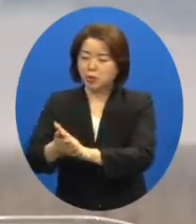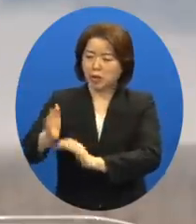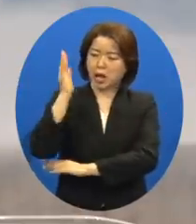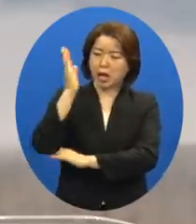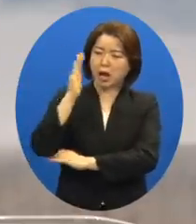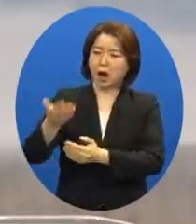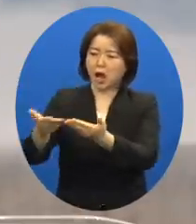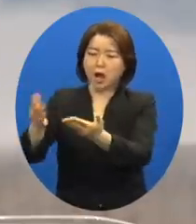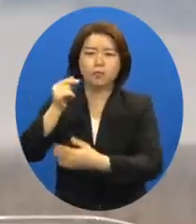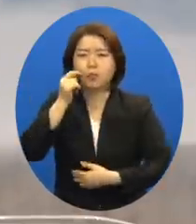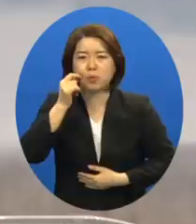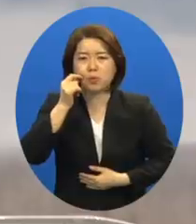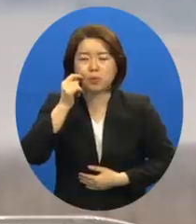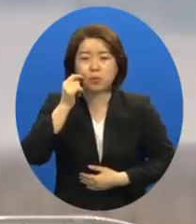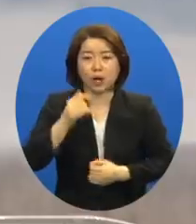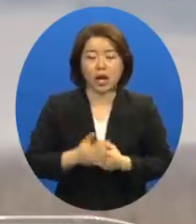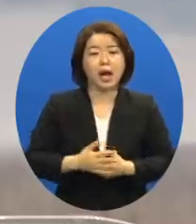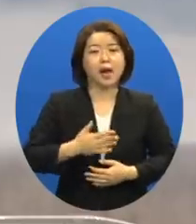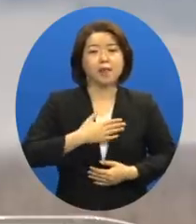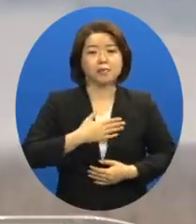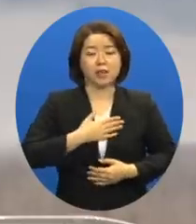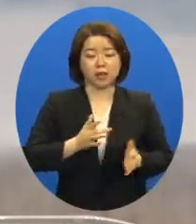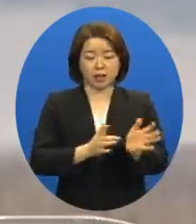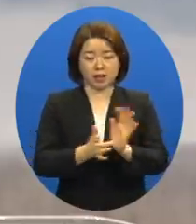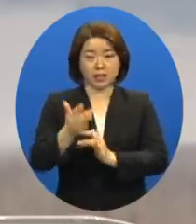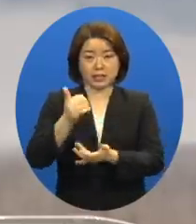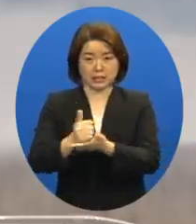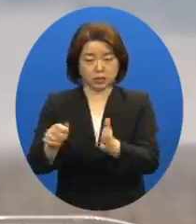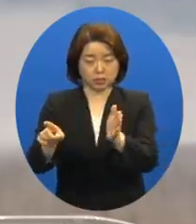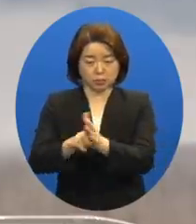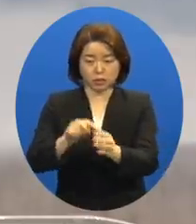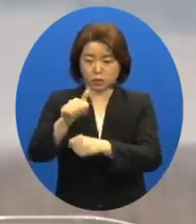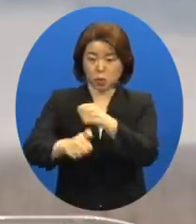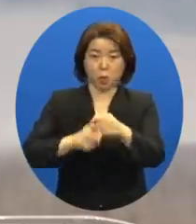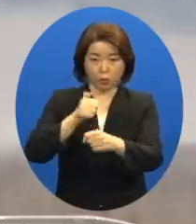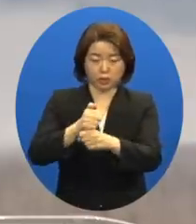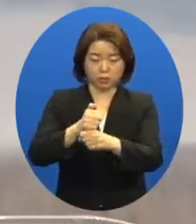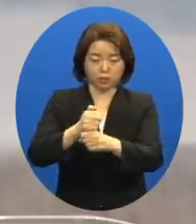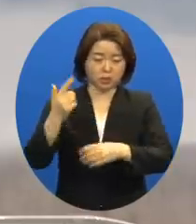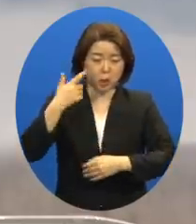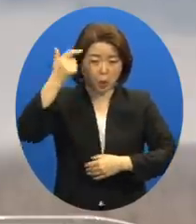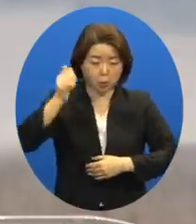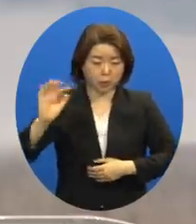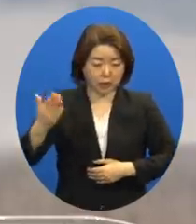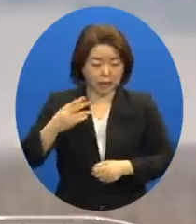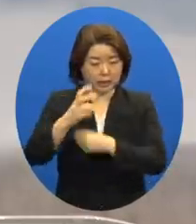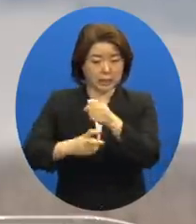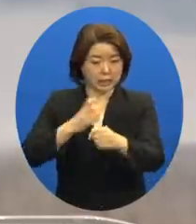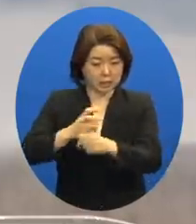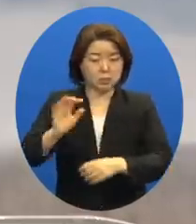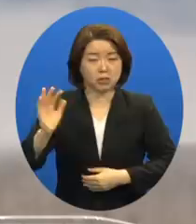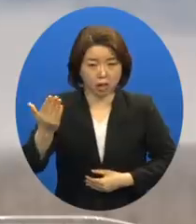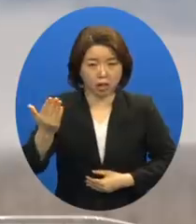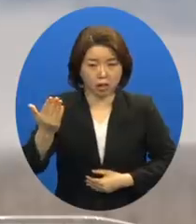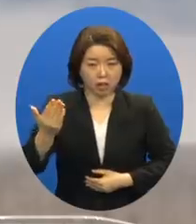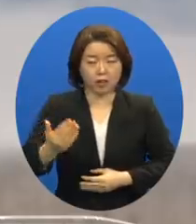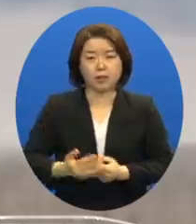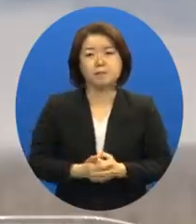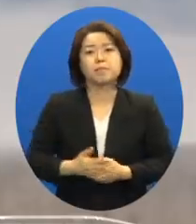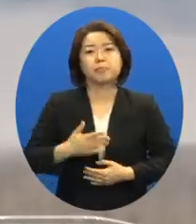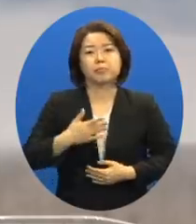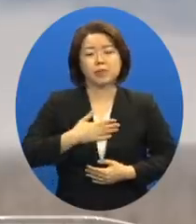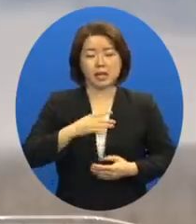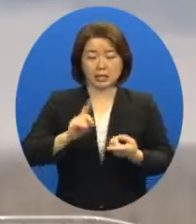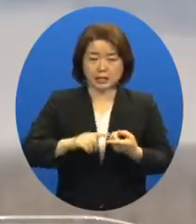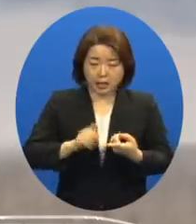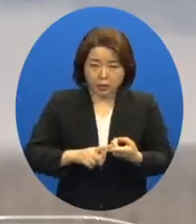수가 없다. 내가 예수를 믿은 지 50년, 목사가 된 지 20년인데 나